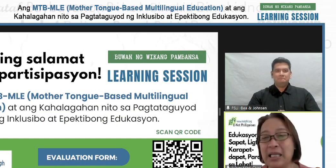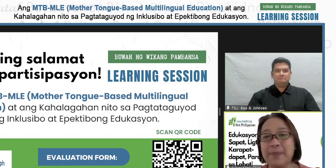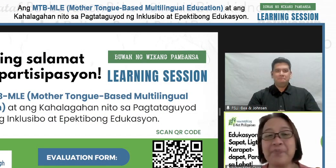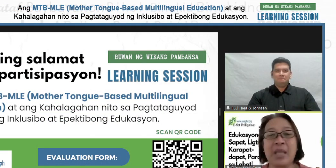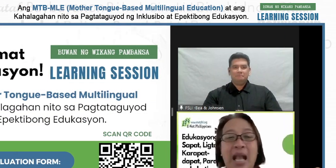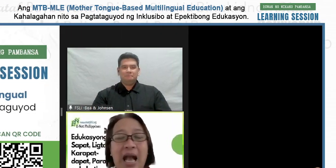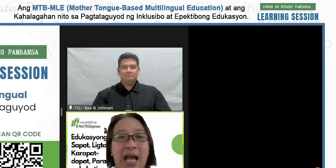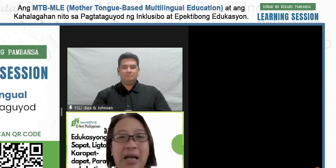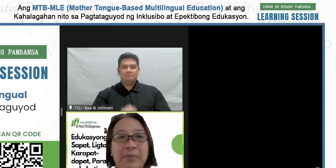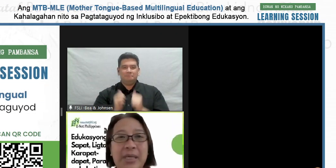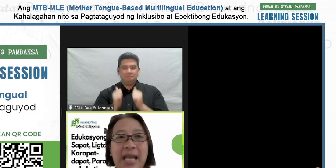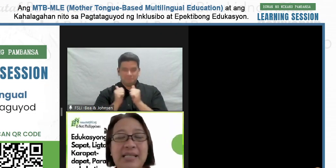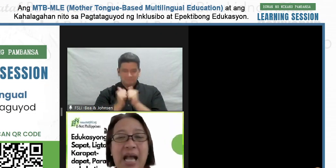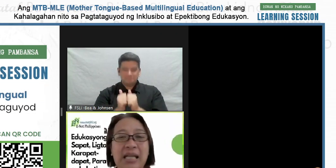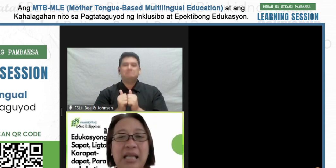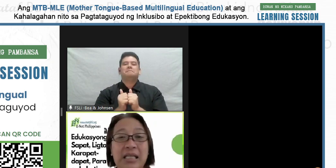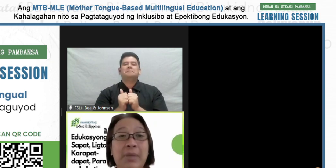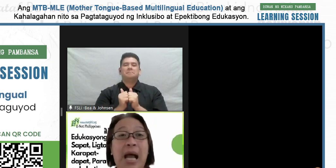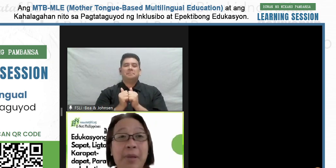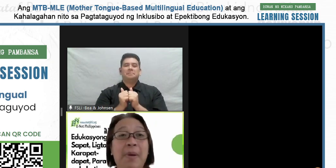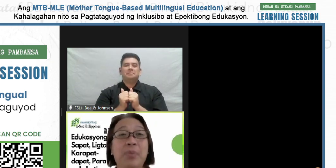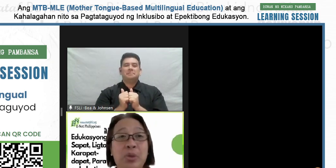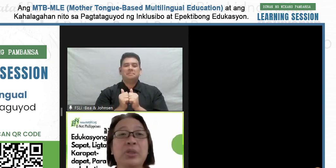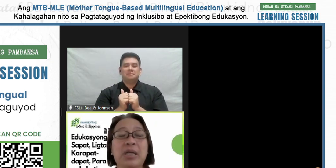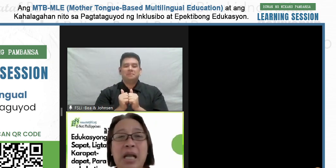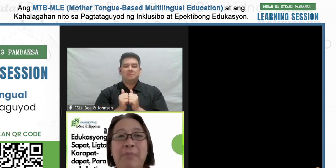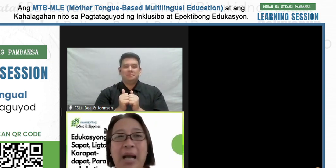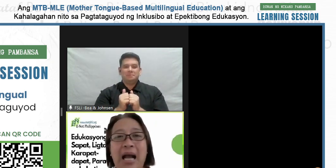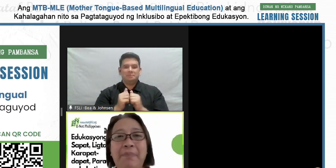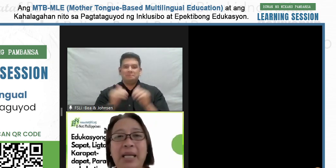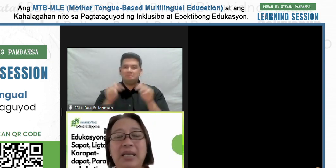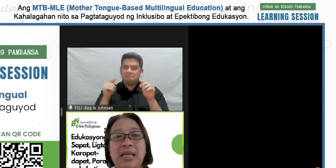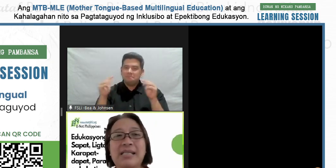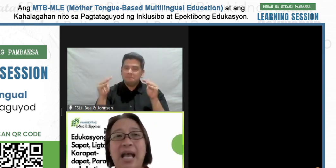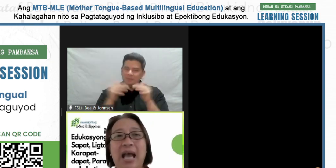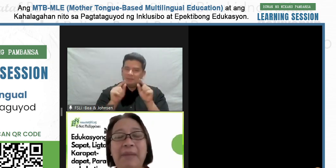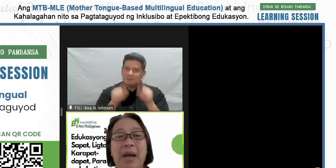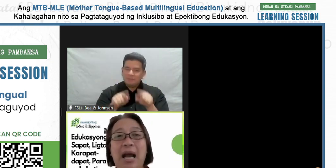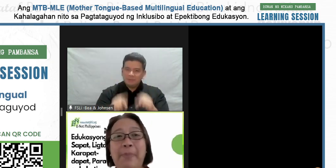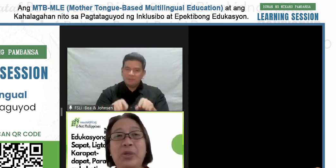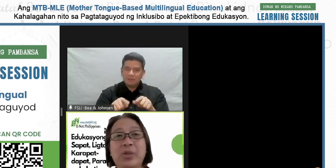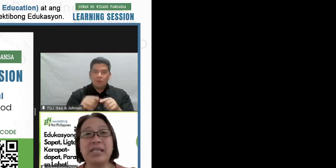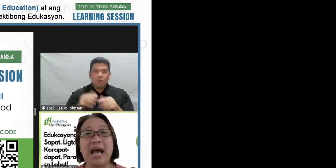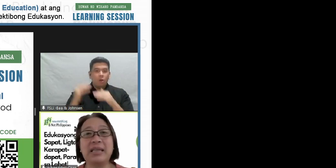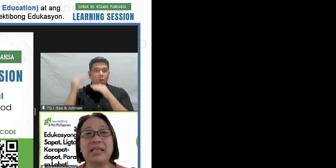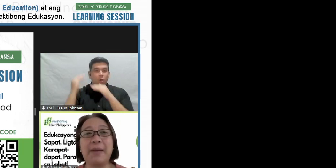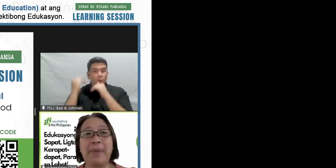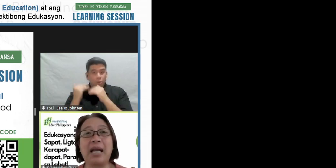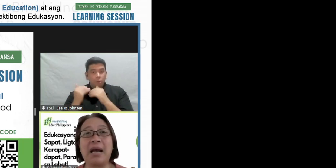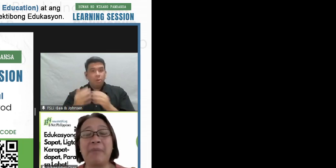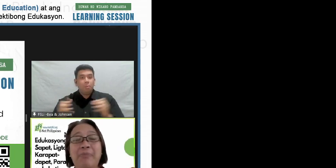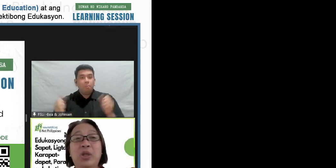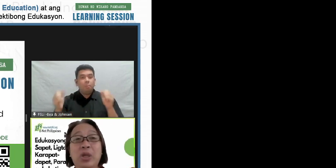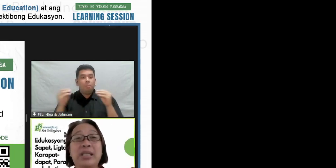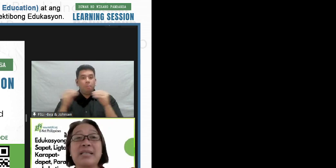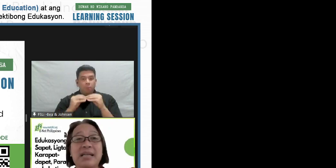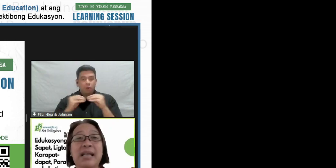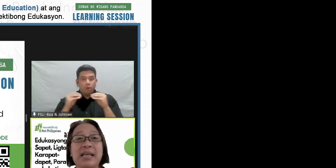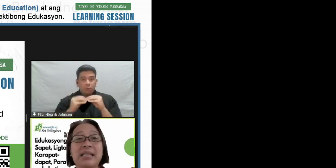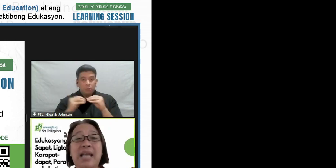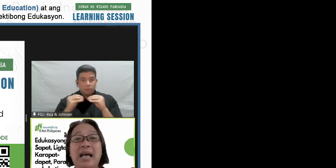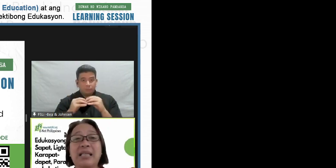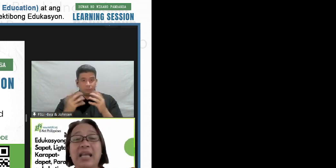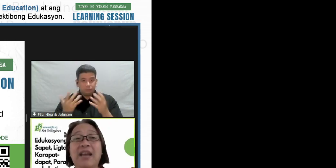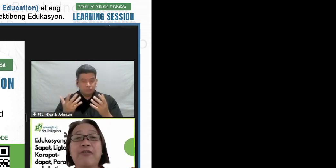nating nakinig. Inaasahan natin na marami pa pong makakapakinig sa at makakapanood sa atin kapag broadcast